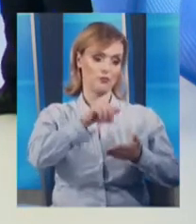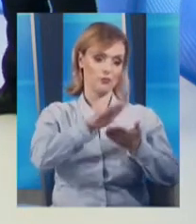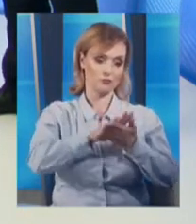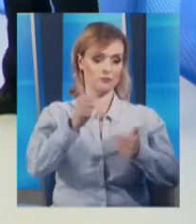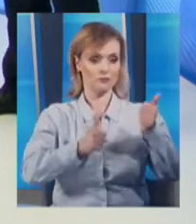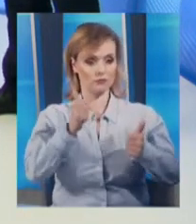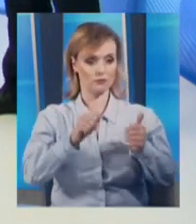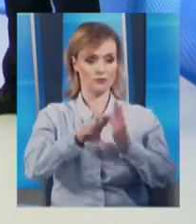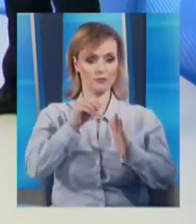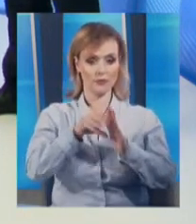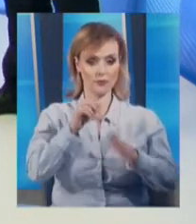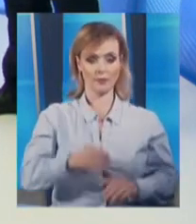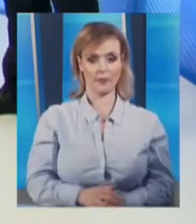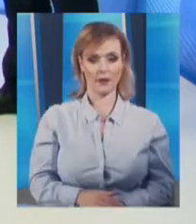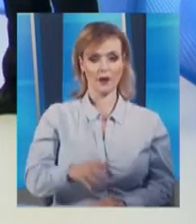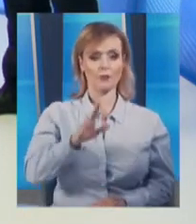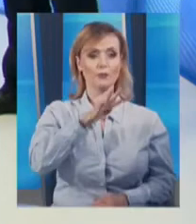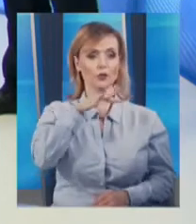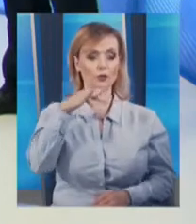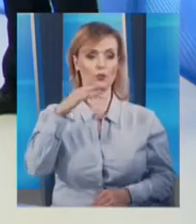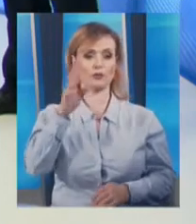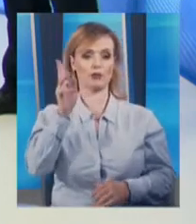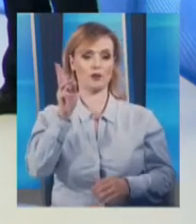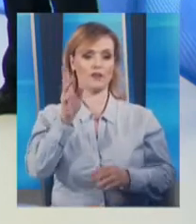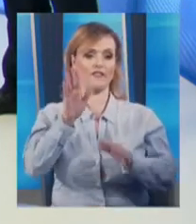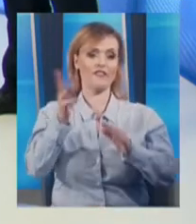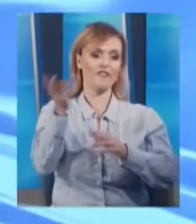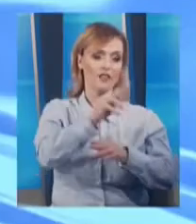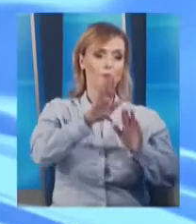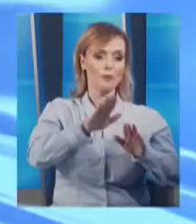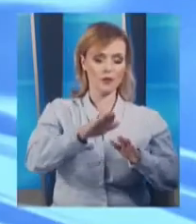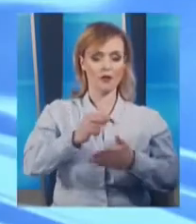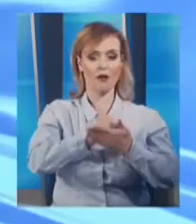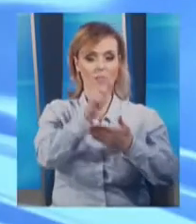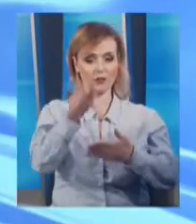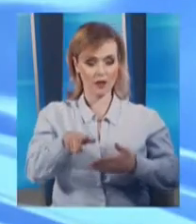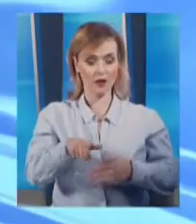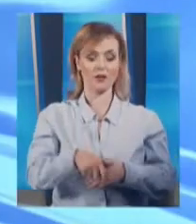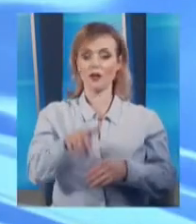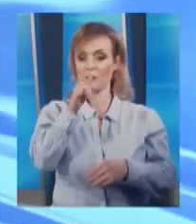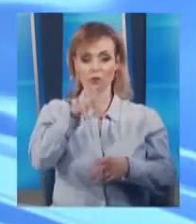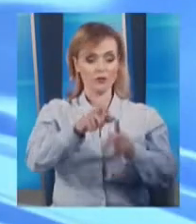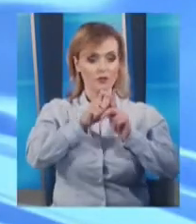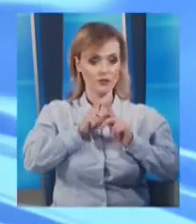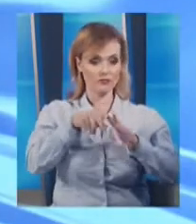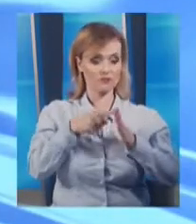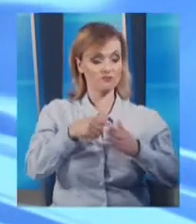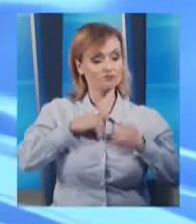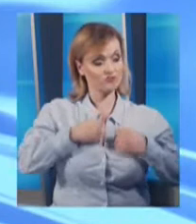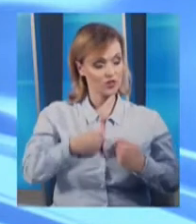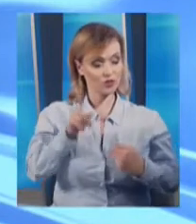ori, reprezentanții nu pot răspunde la întrebări legate strict de candidați, așa că regretăm că doamna Maia Sandu n-a putut veni în această